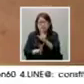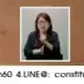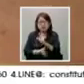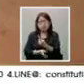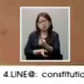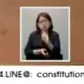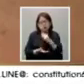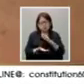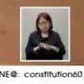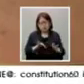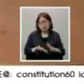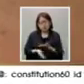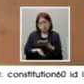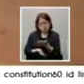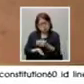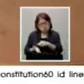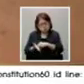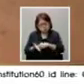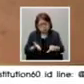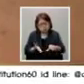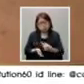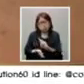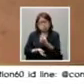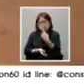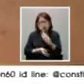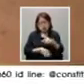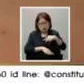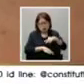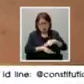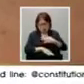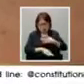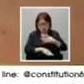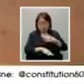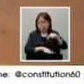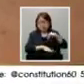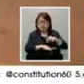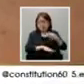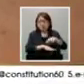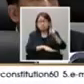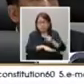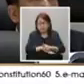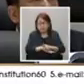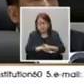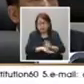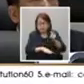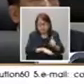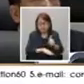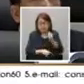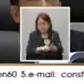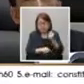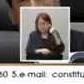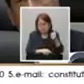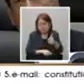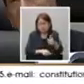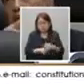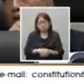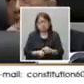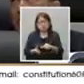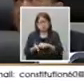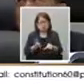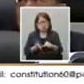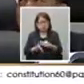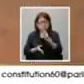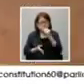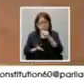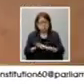มขอให้ท่านถอนคำพูดที่บอกว่าเป็นประธานทำหน้าที่เป็นประธานเป็นหรือเปล่าขอให้ท่านถอนก่อนครับ ท่